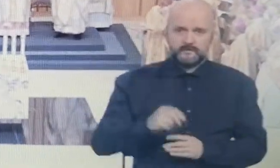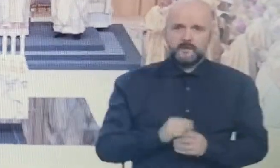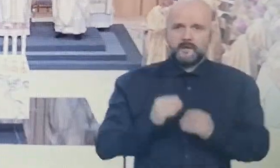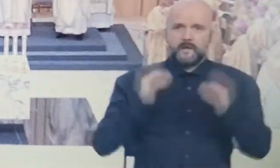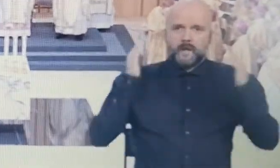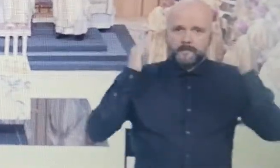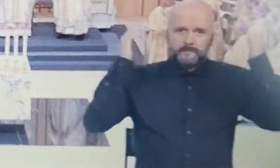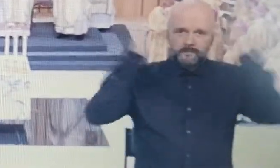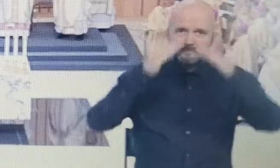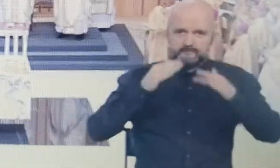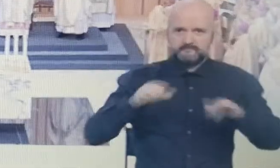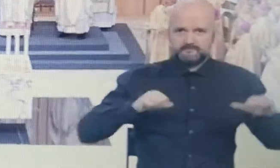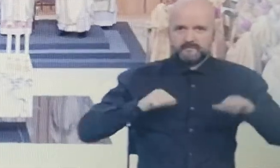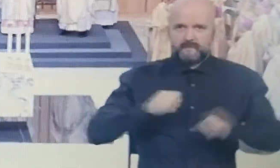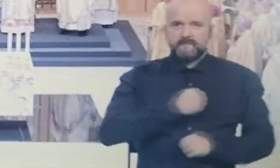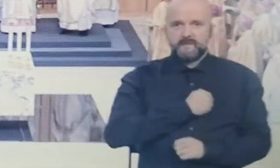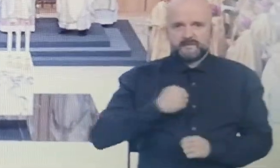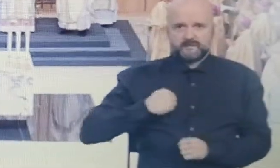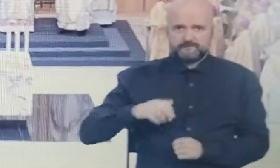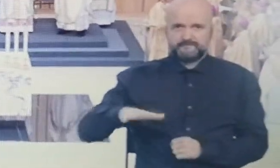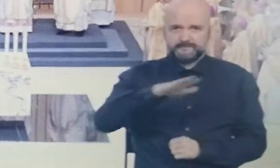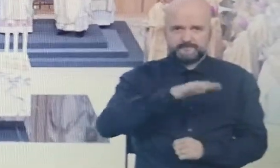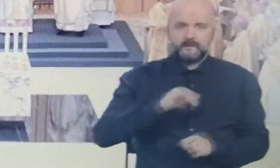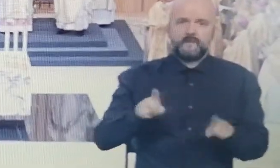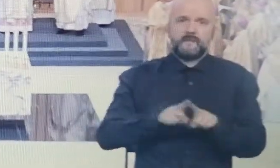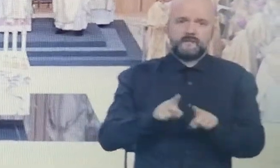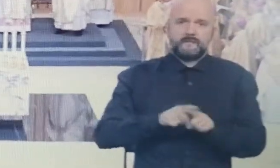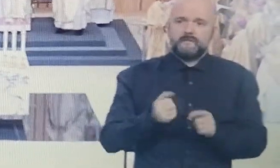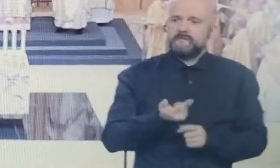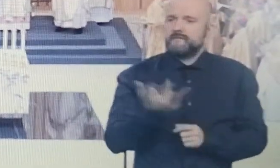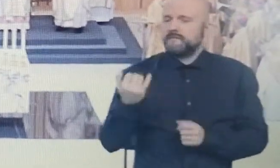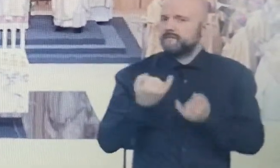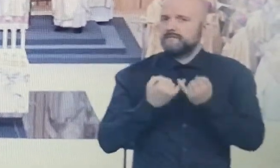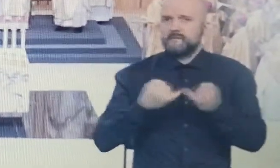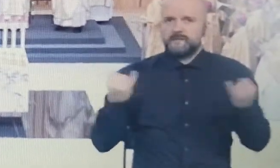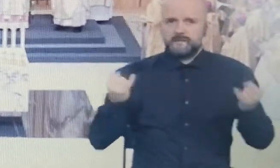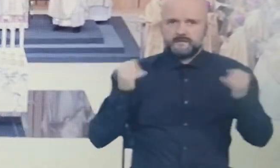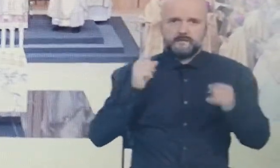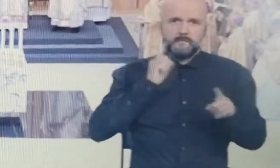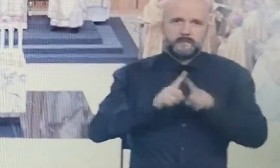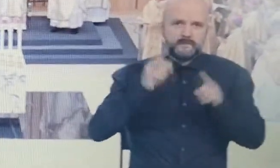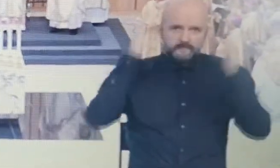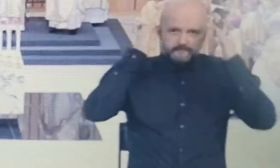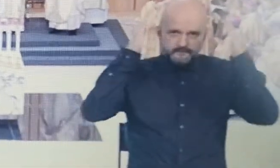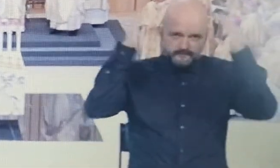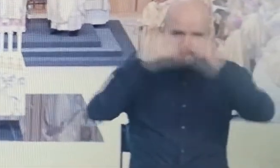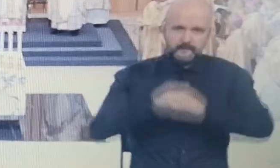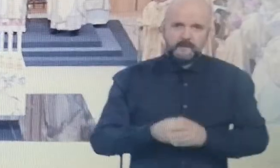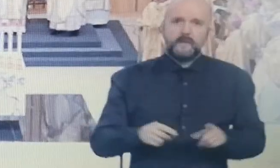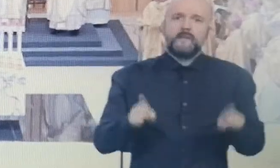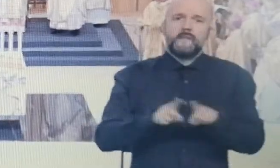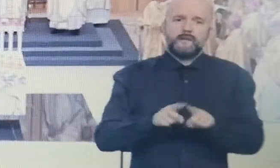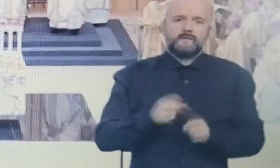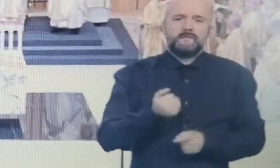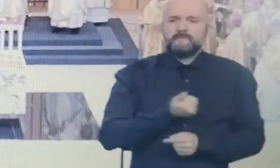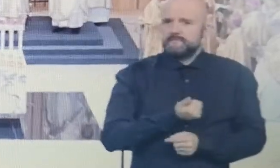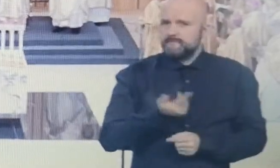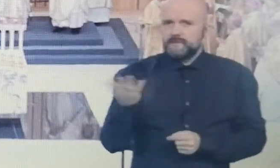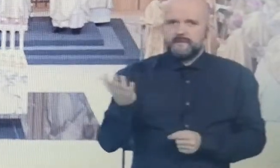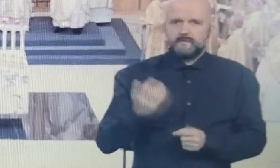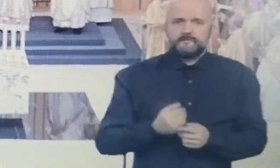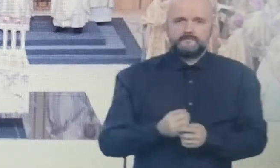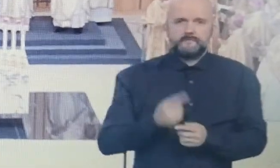metropolity warszawskiego, jak również wielu innych braci w biskupstwie oraz licznych wiernych